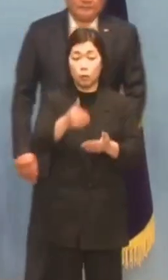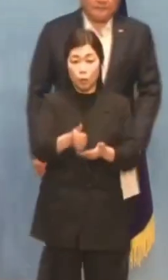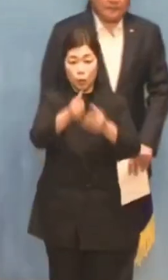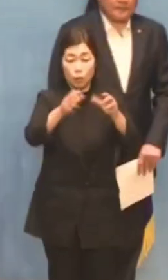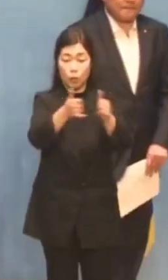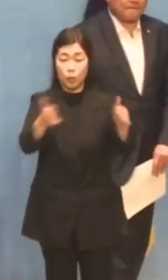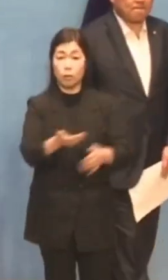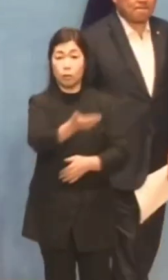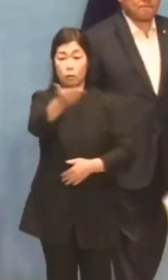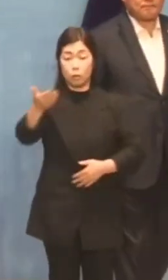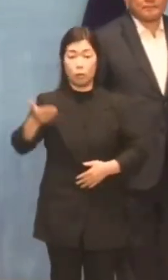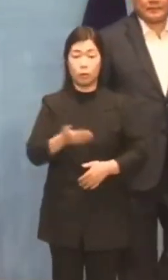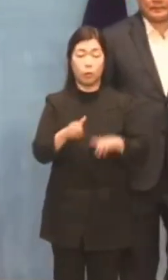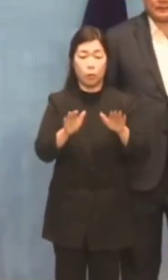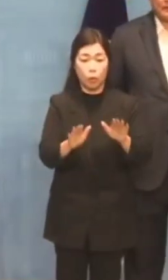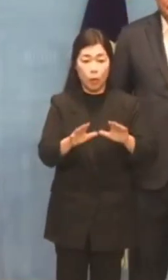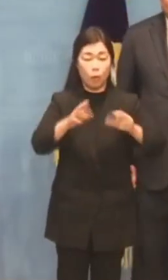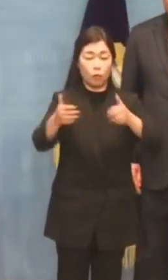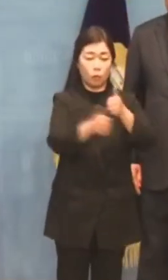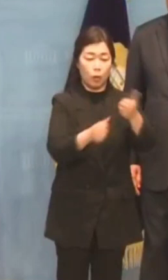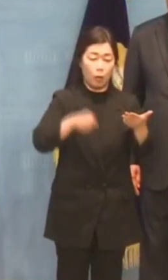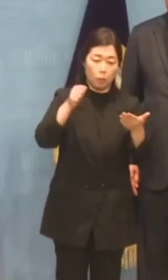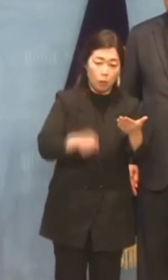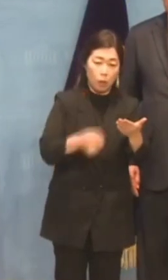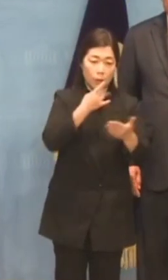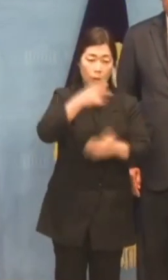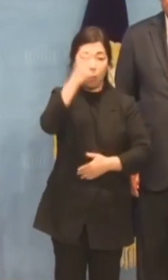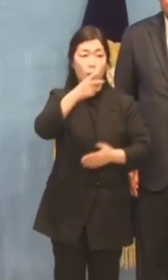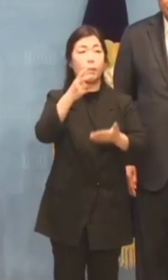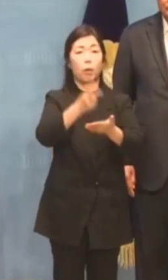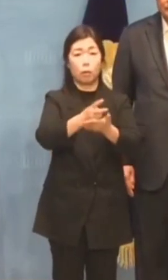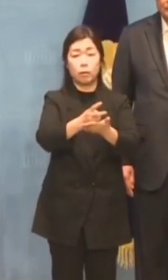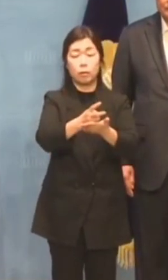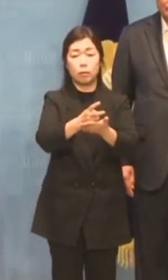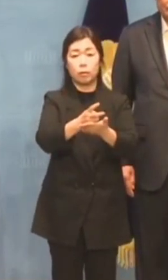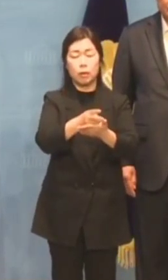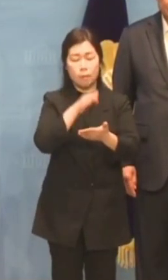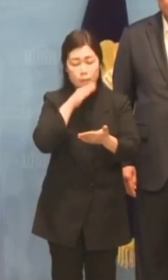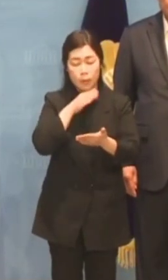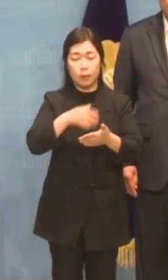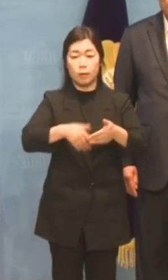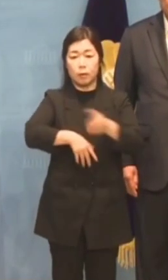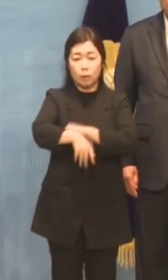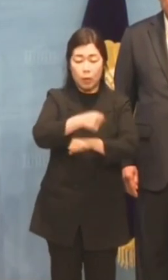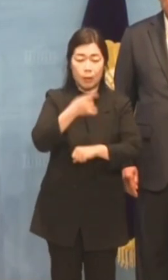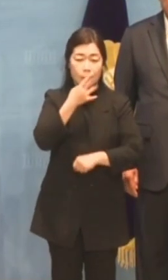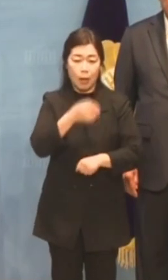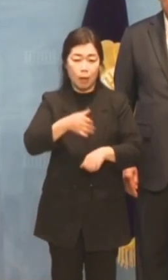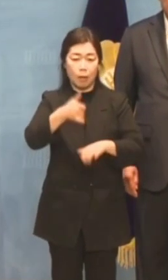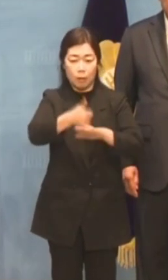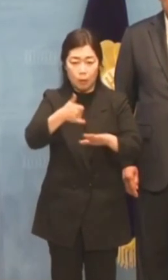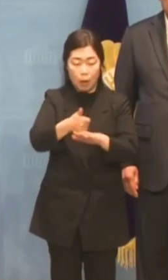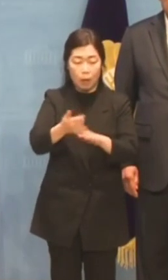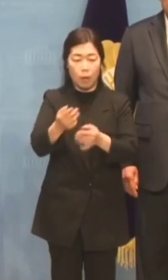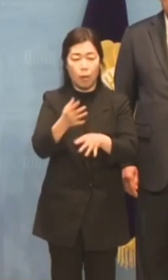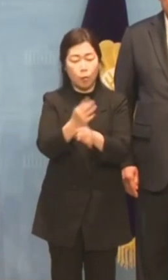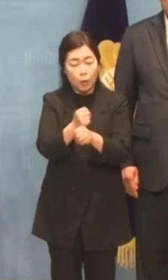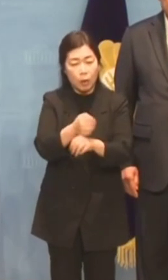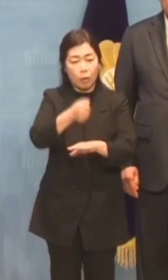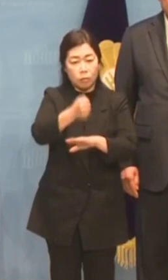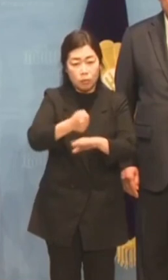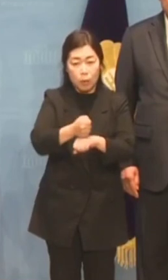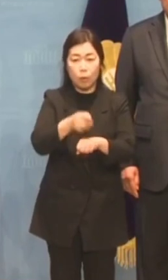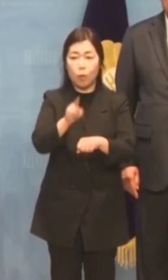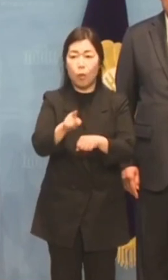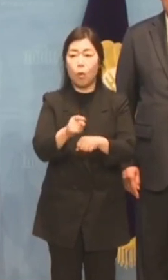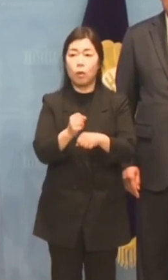존경하는 국민 여러분, 이번에 국회를 통과한 양곡관리법은 적극적인 쌀 생산 조정을 통해서